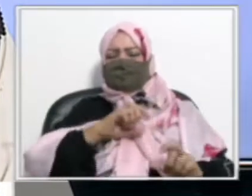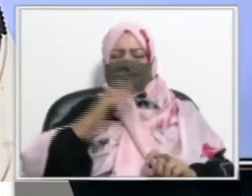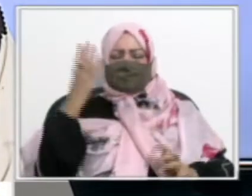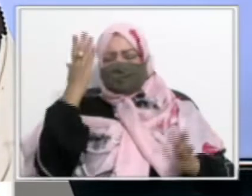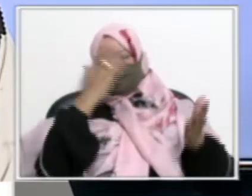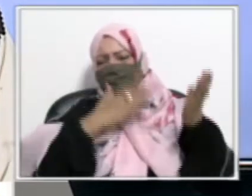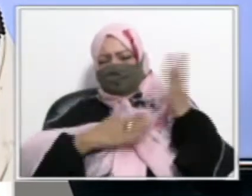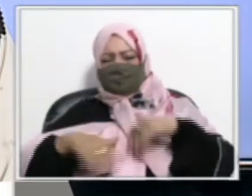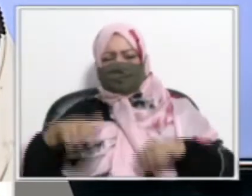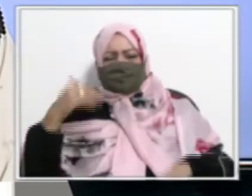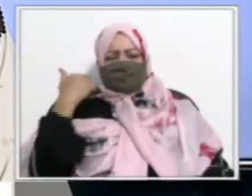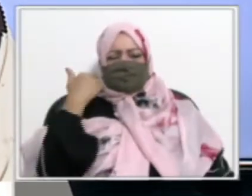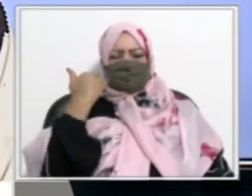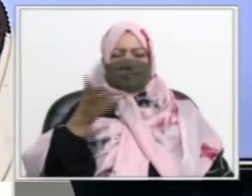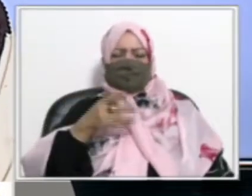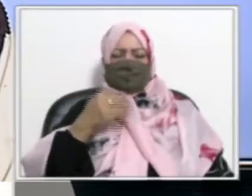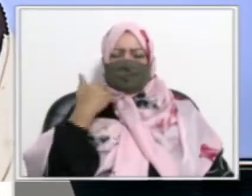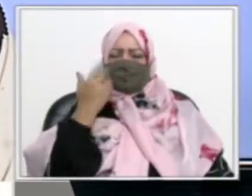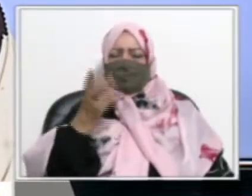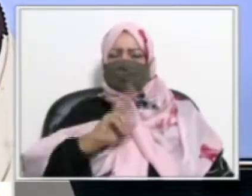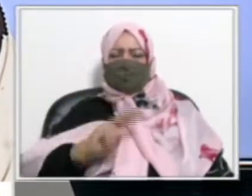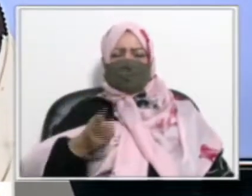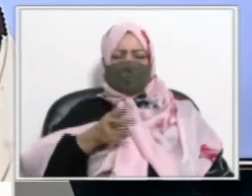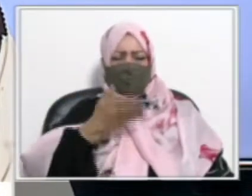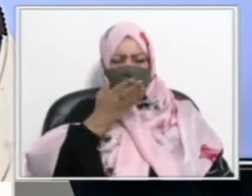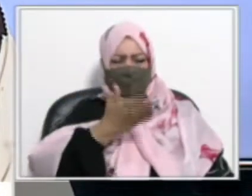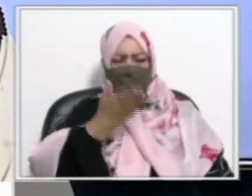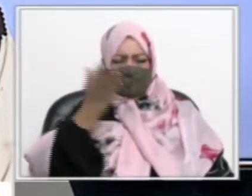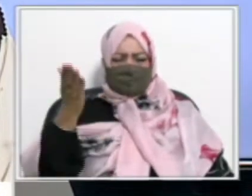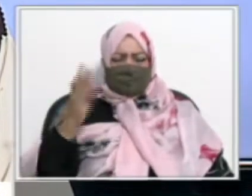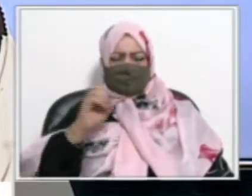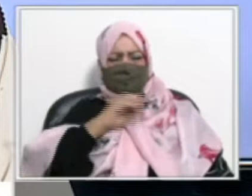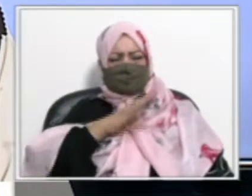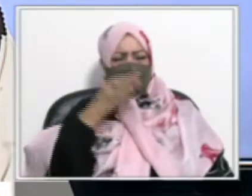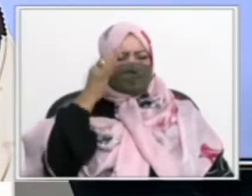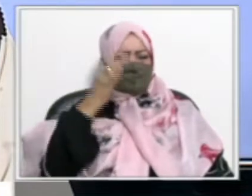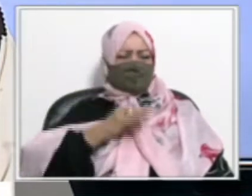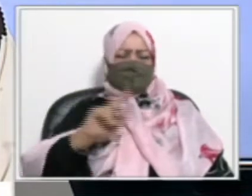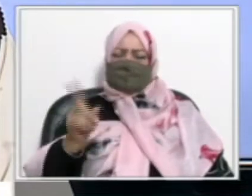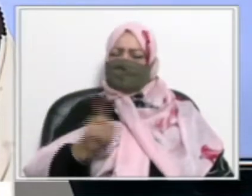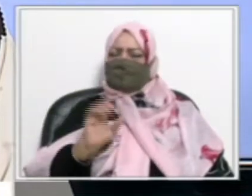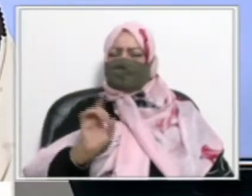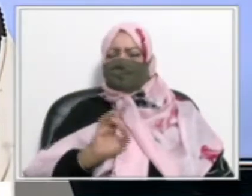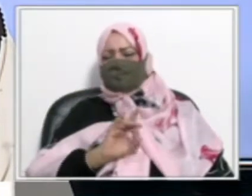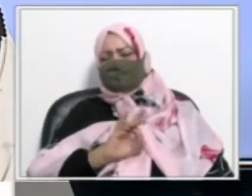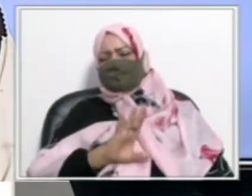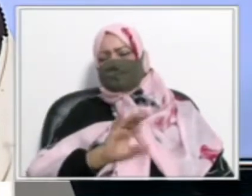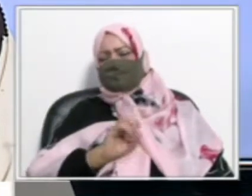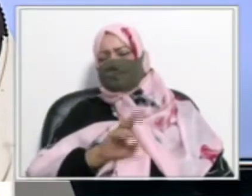الناس، فكل ما فيه فساد للعقول للشهوات وللعقول